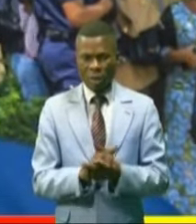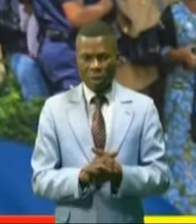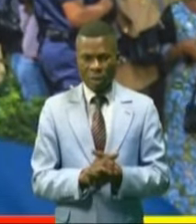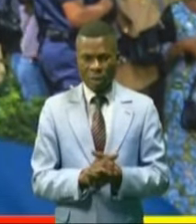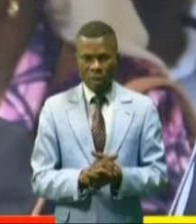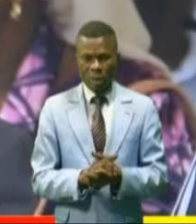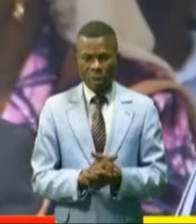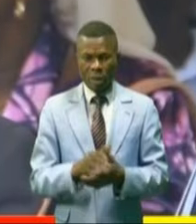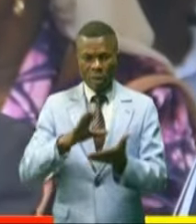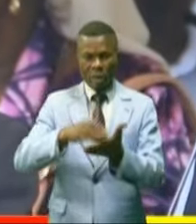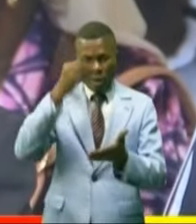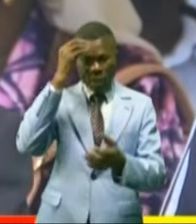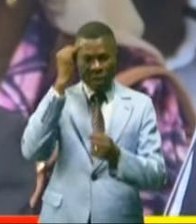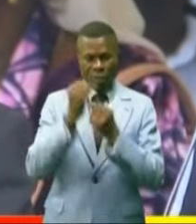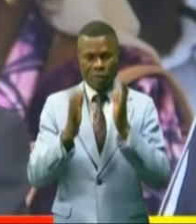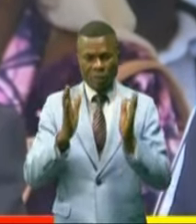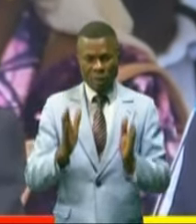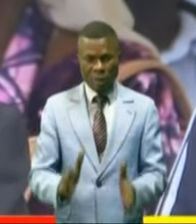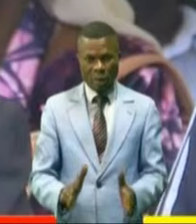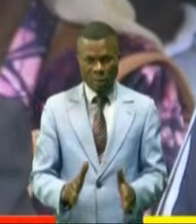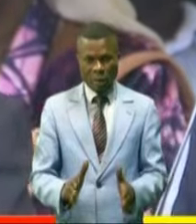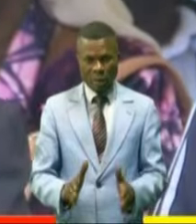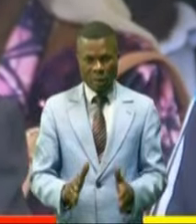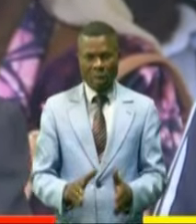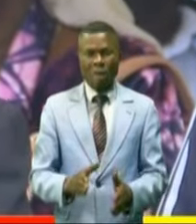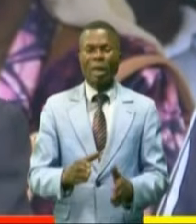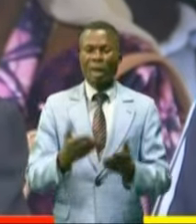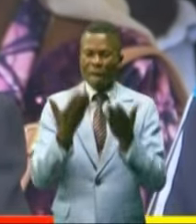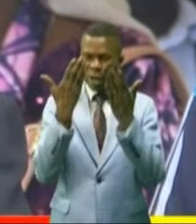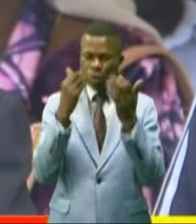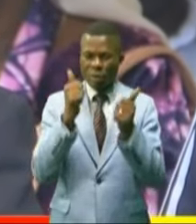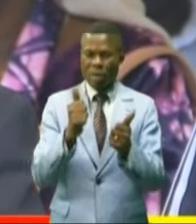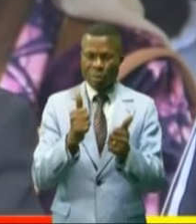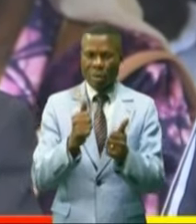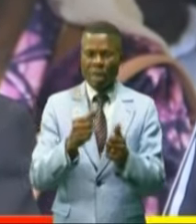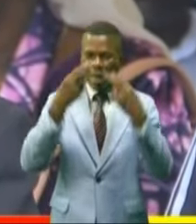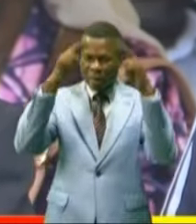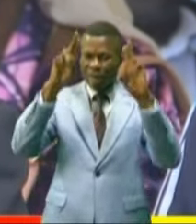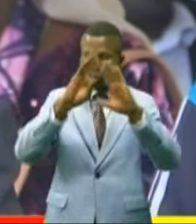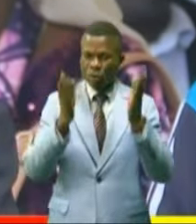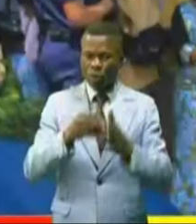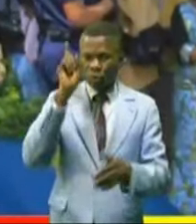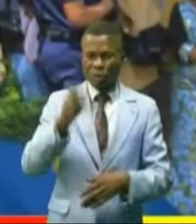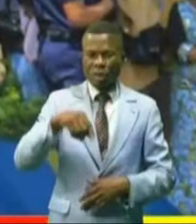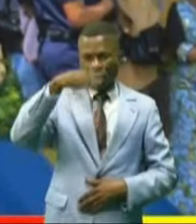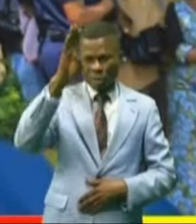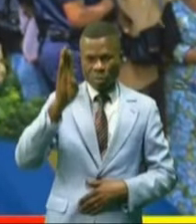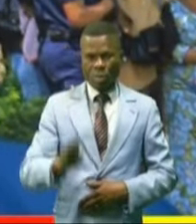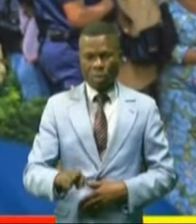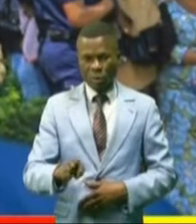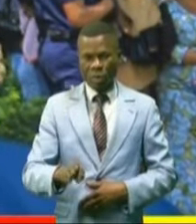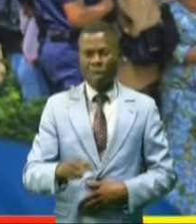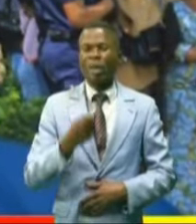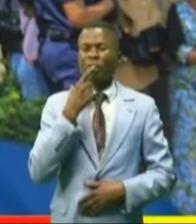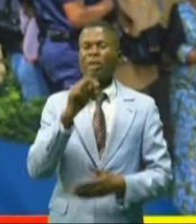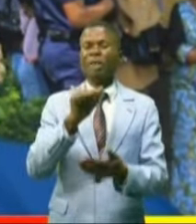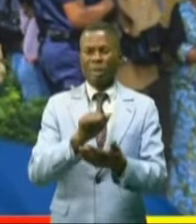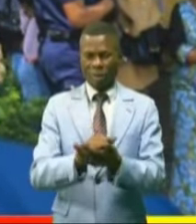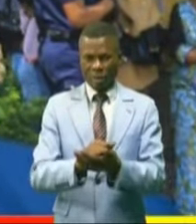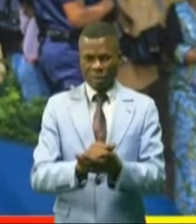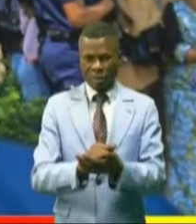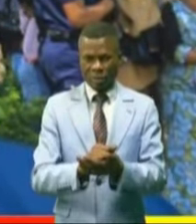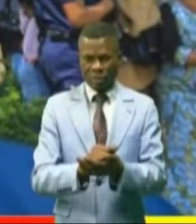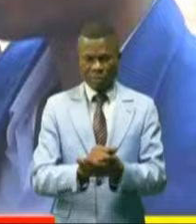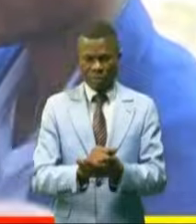les élèves finalistes, faites les 100% pour que je monte les grades. Est-ce que c'est ça les grades que tu voulais?